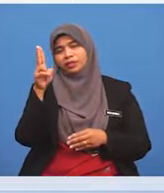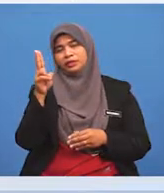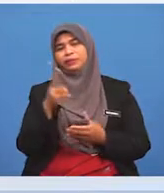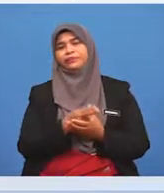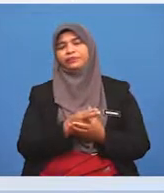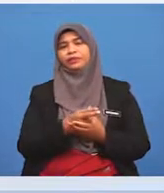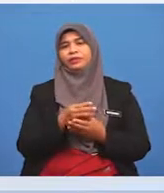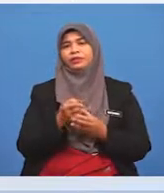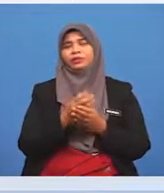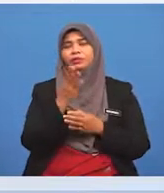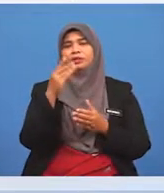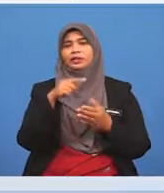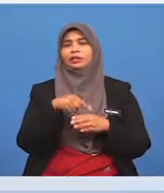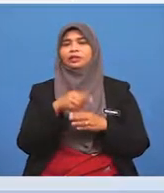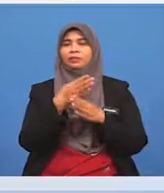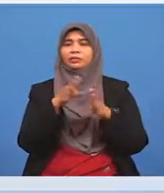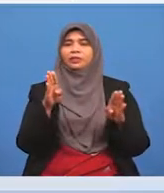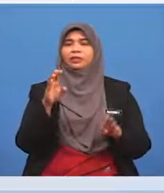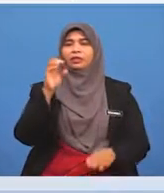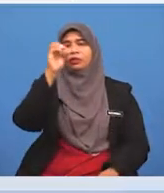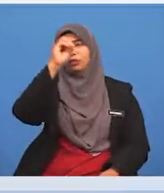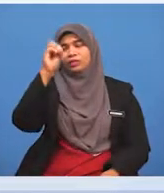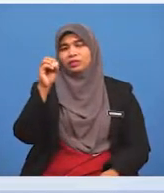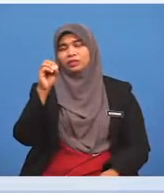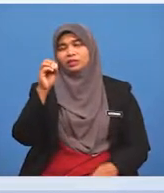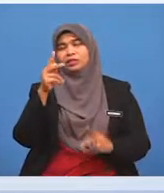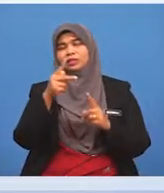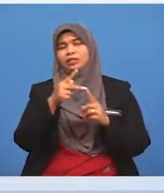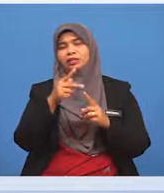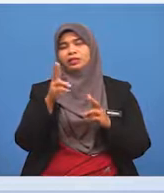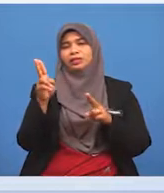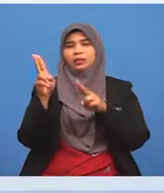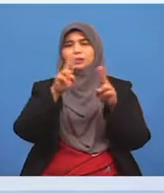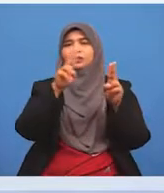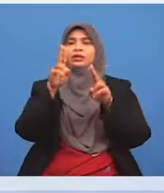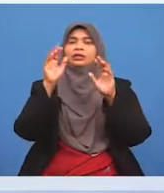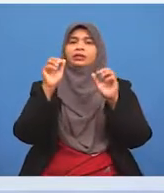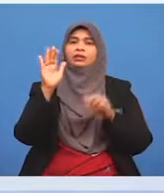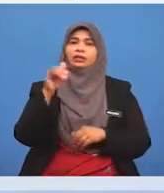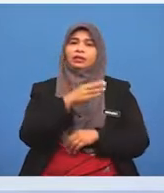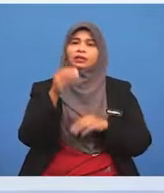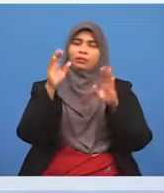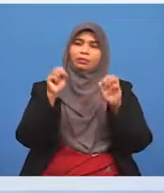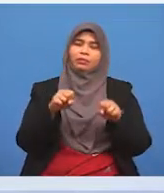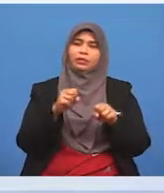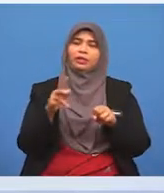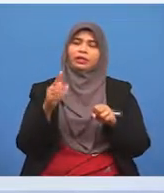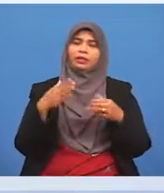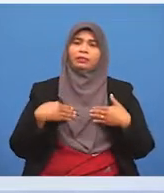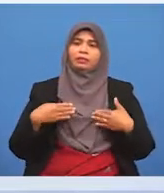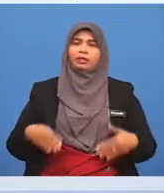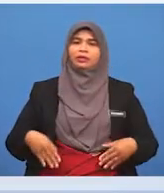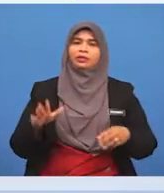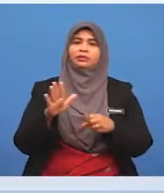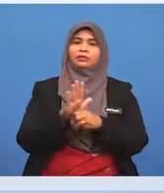Tumbuhan ini membebaskan oksigen ke udara dan membolehkan badan kita mendapat bekalan oksigen